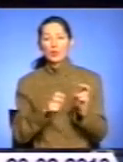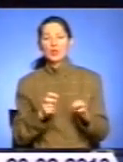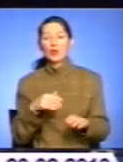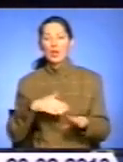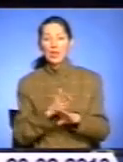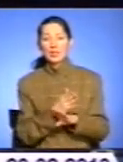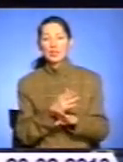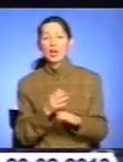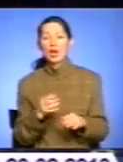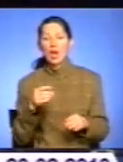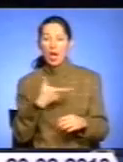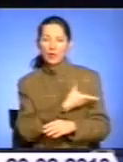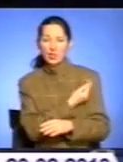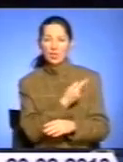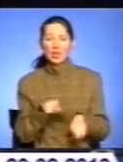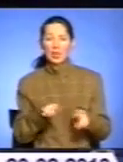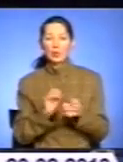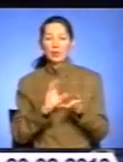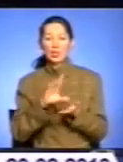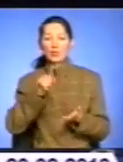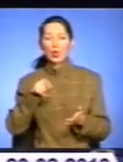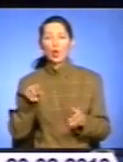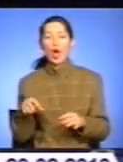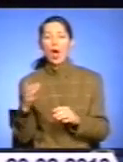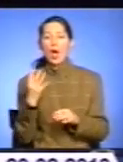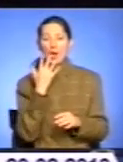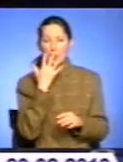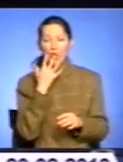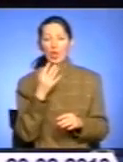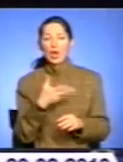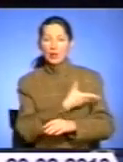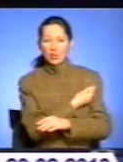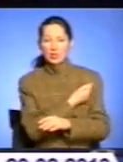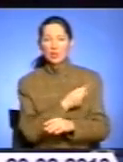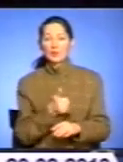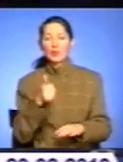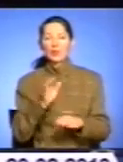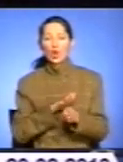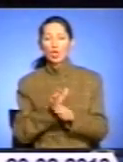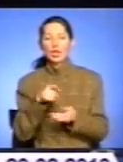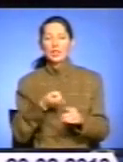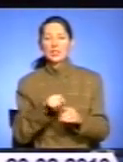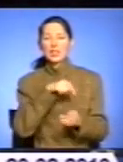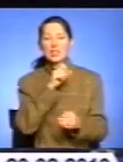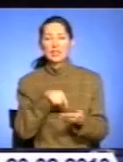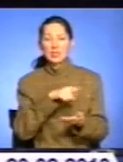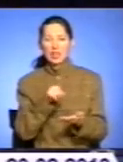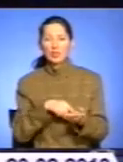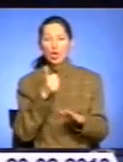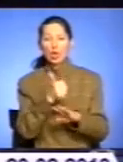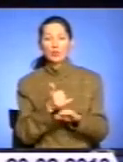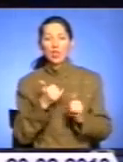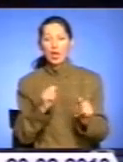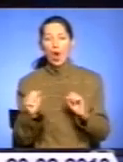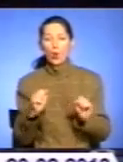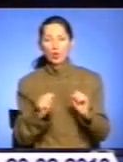до імпортерів імунобіологічних препаратів. За словами прем'єра, виконання цих завдань – пріоритет для уряду. Микола Азаров переконаний,